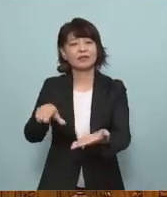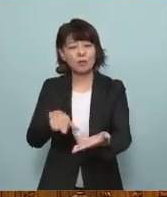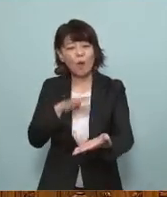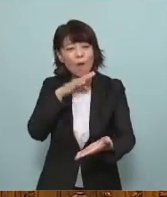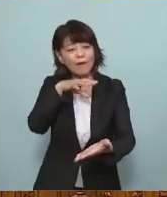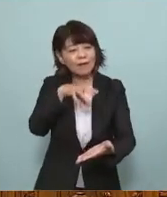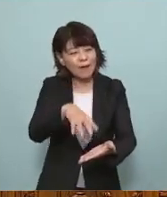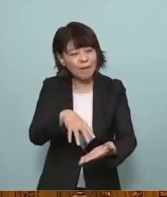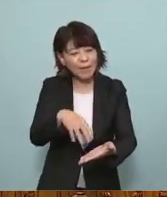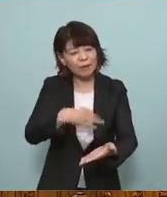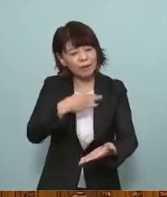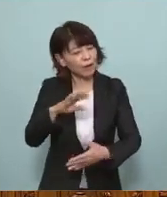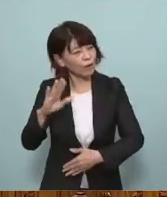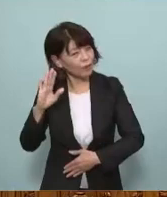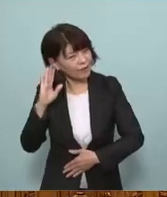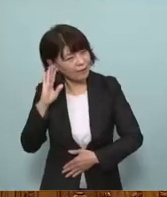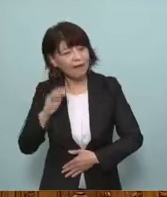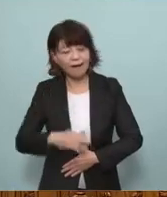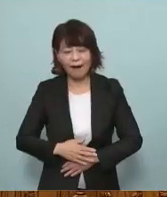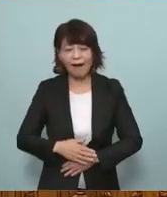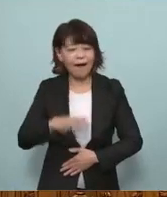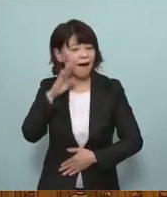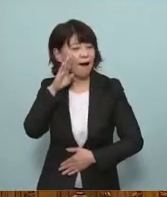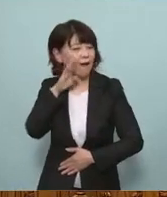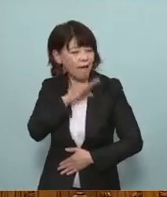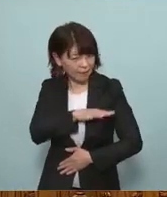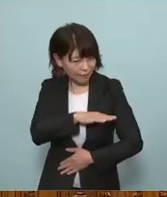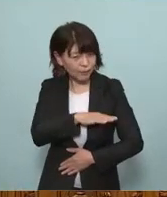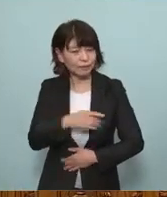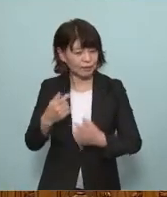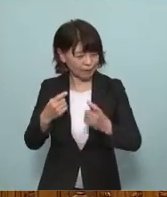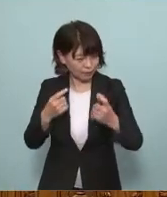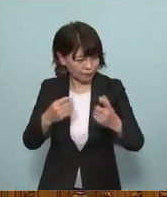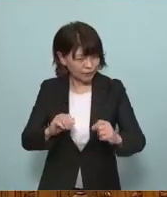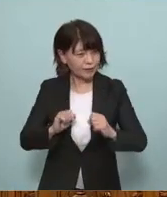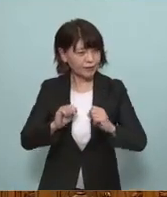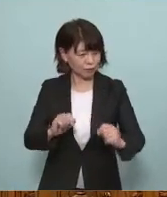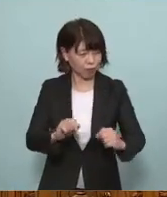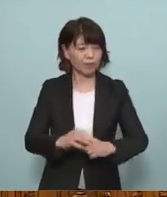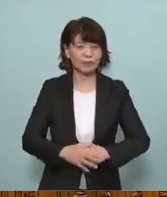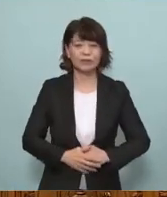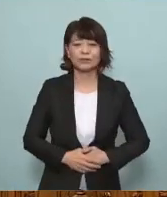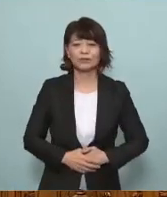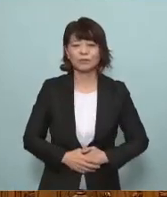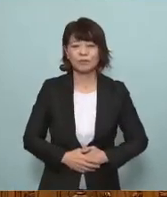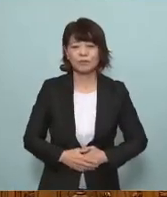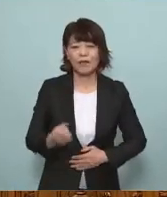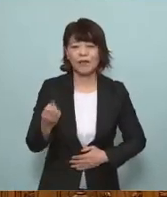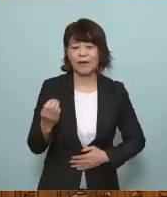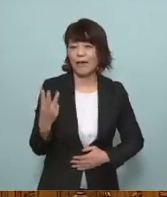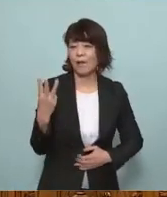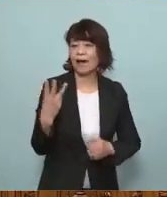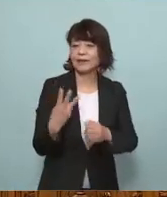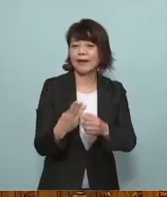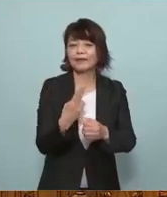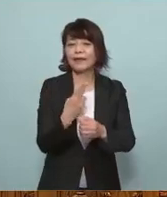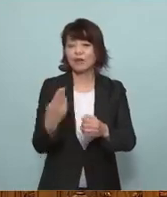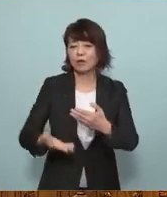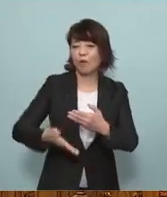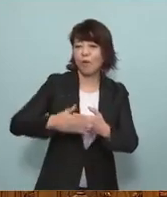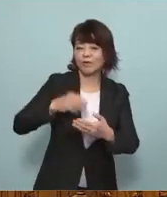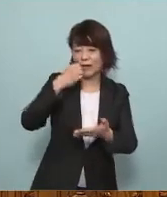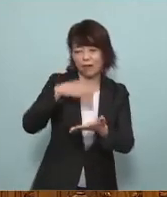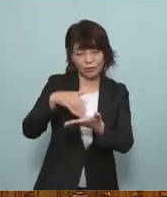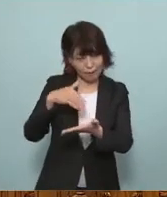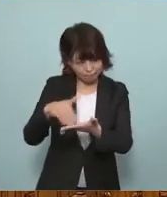声をきめ細かく聞きながら、円滑かつ着実に実行してまいります。令和3年度補正予算